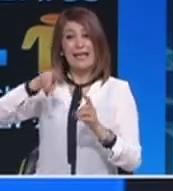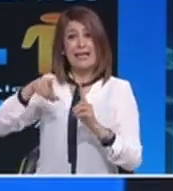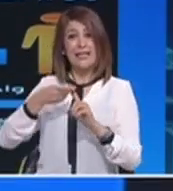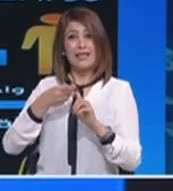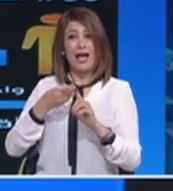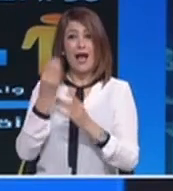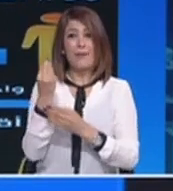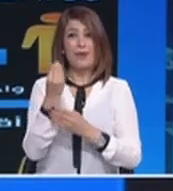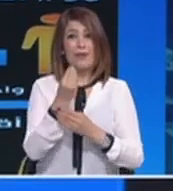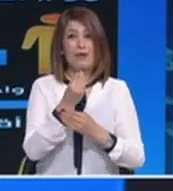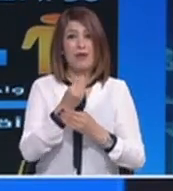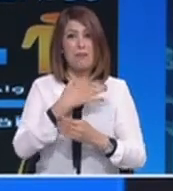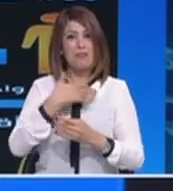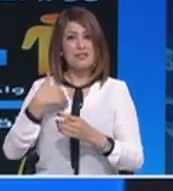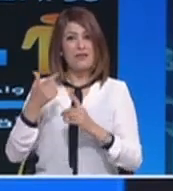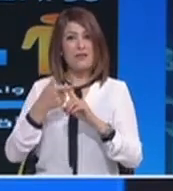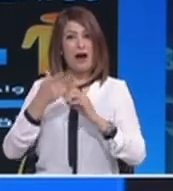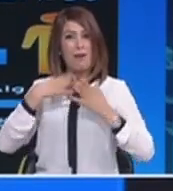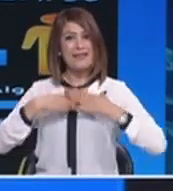اه يتحرك